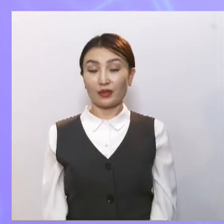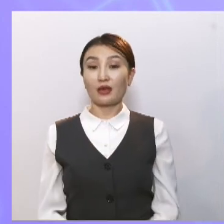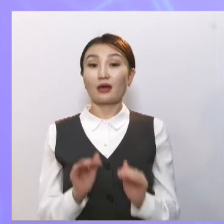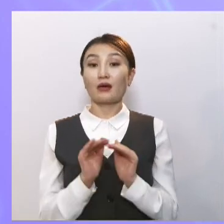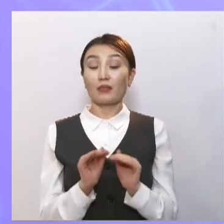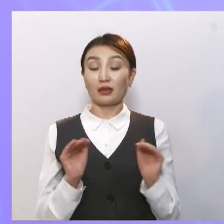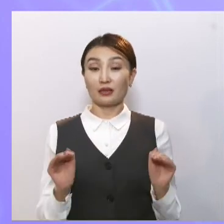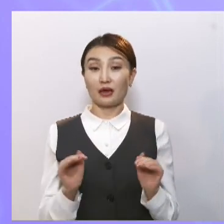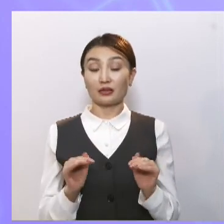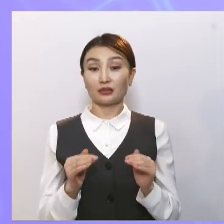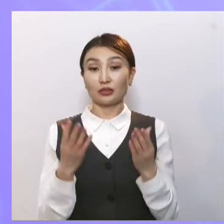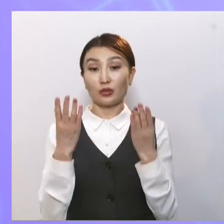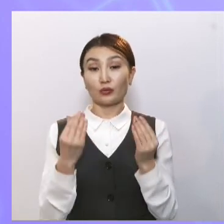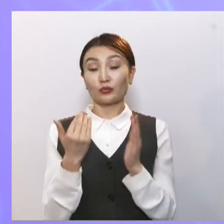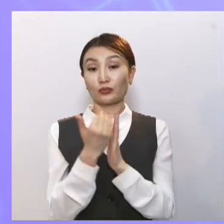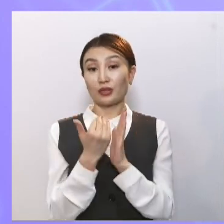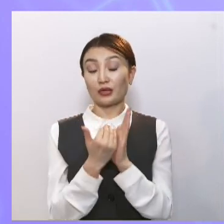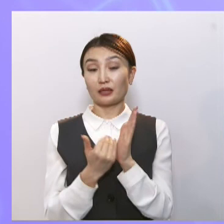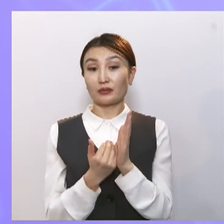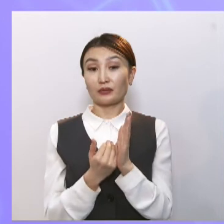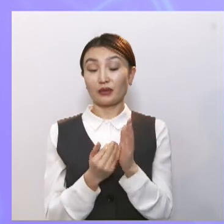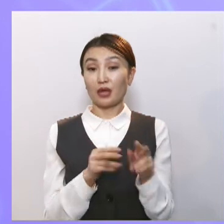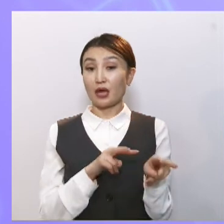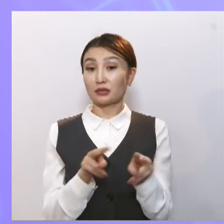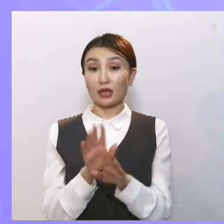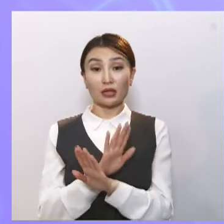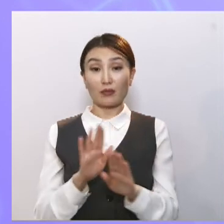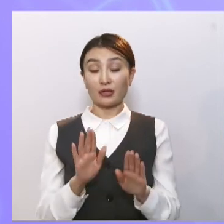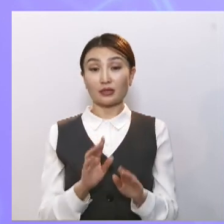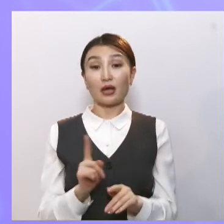Балдар, күн тәртібін сақтауаса, емне болуд?